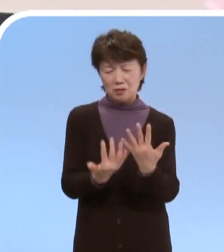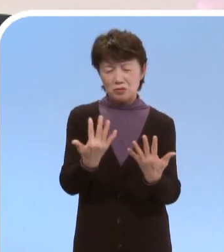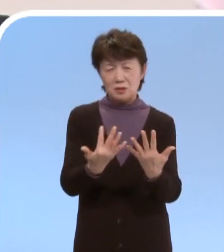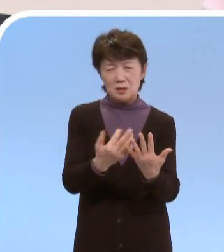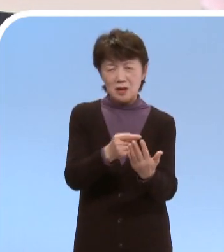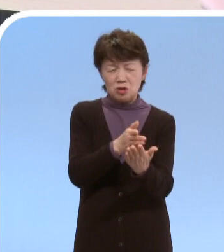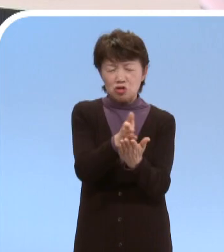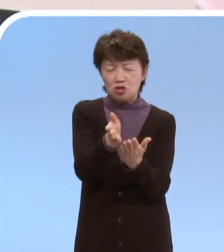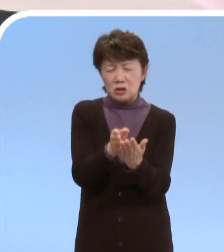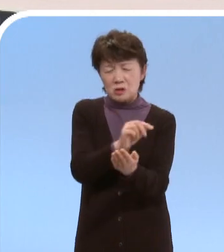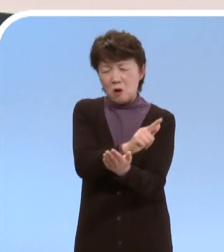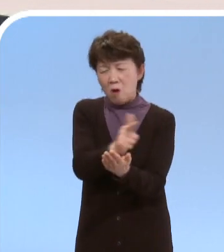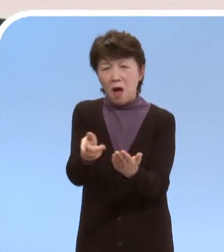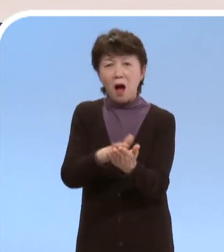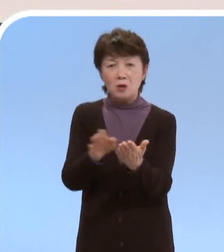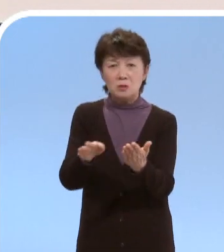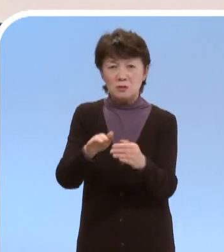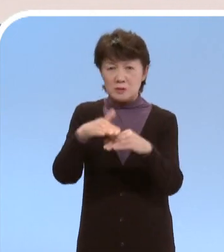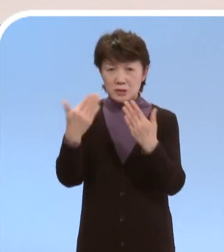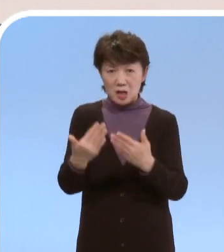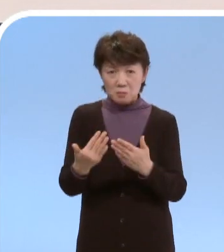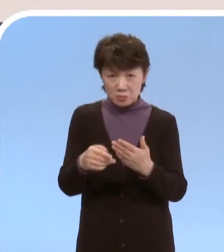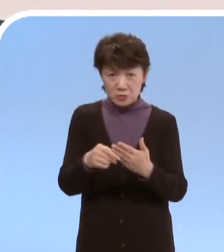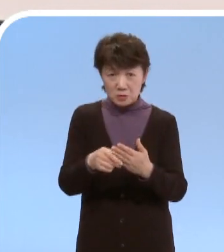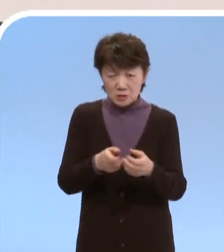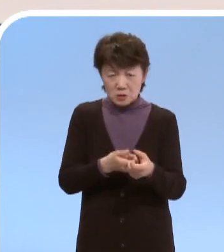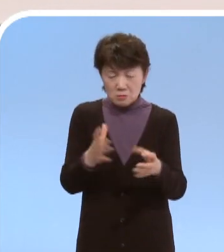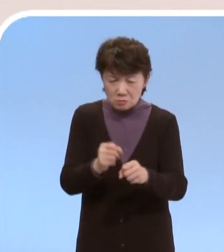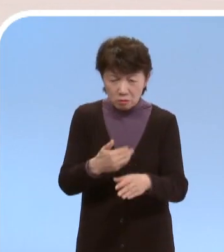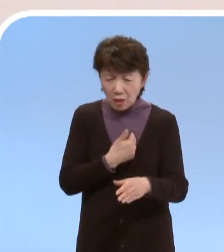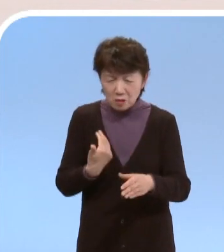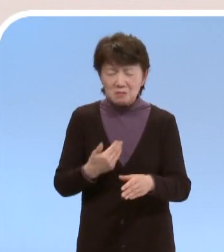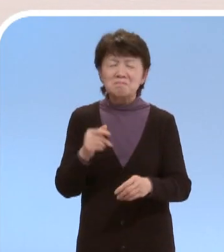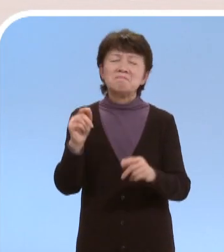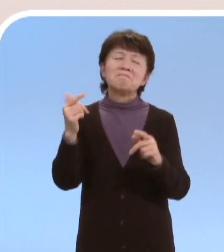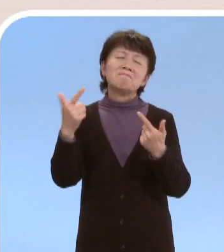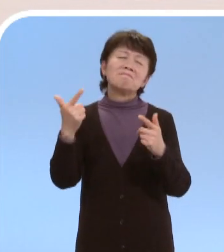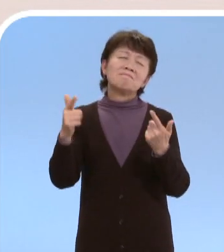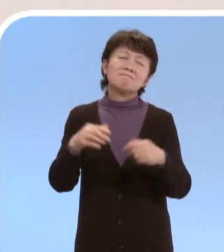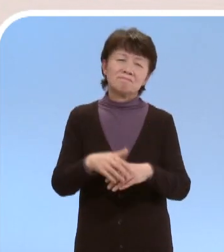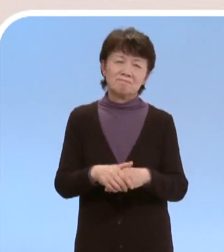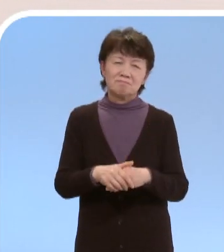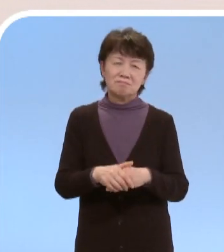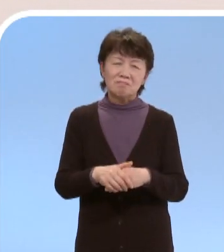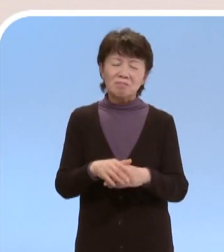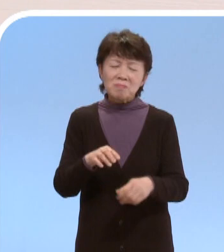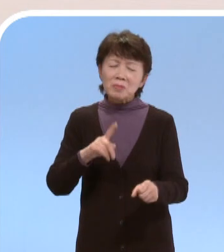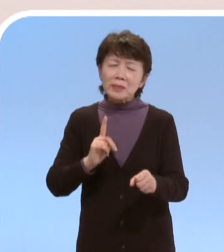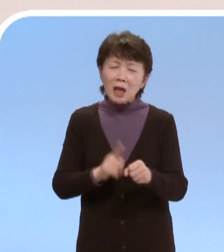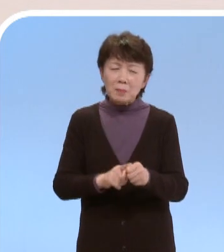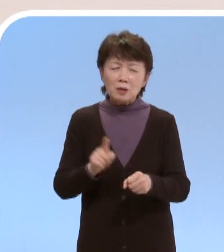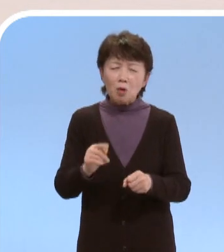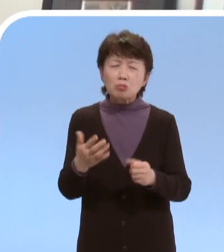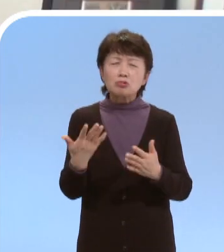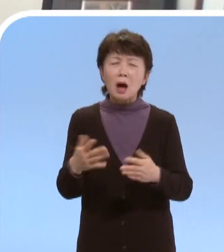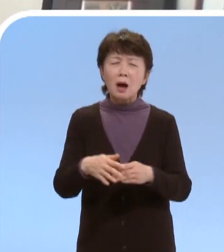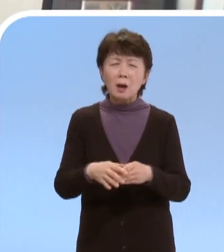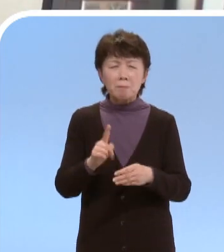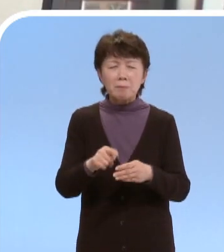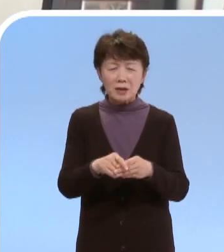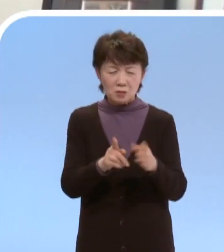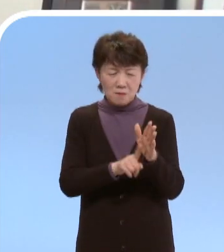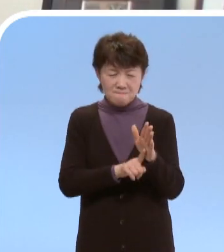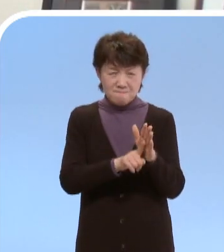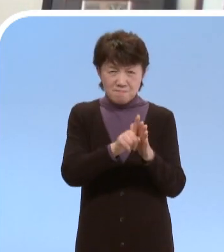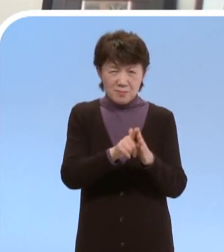して効果があるわけではありませんので、こうお客様が求められているこの雑草を倒したいっていう、どうしても温